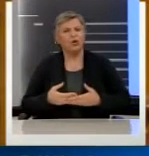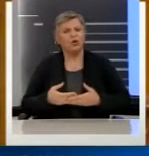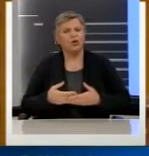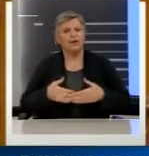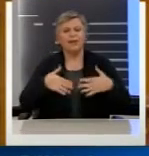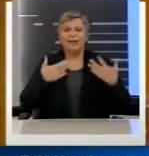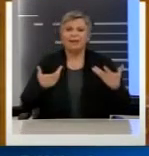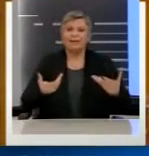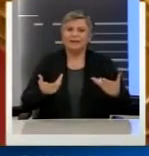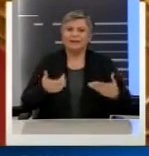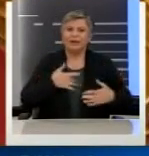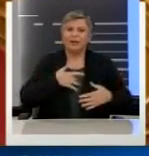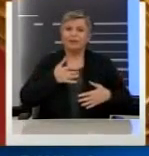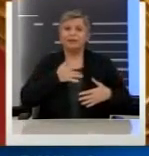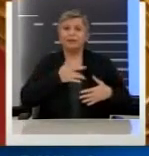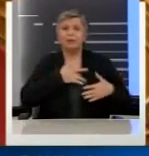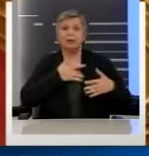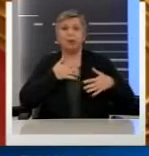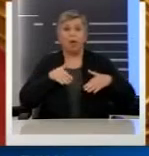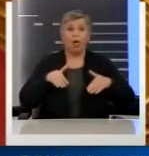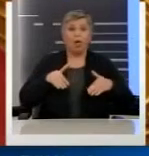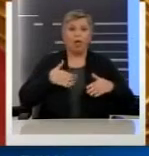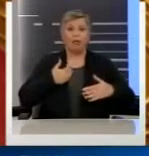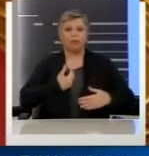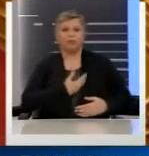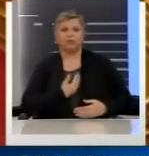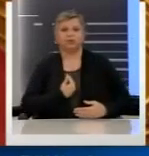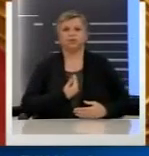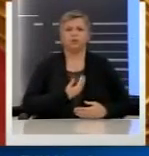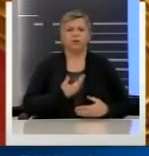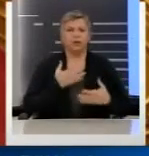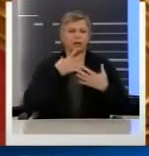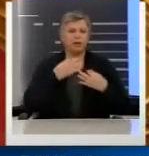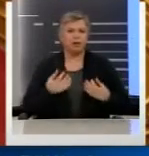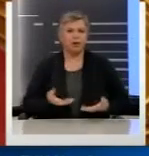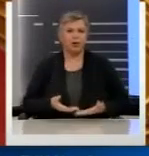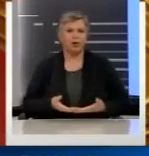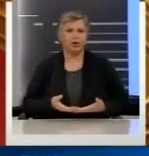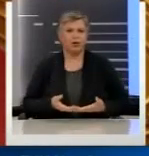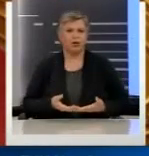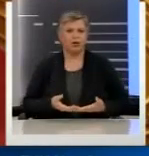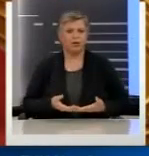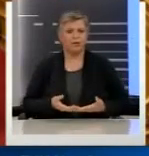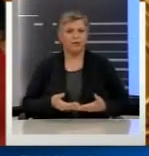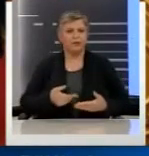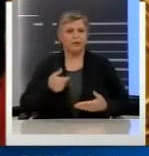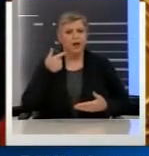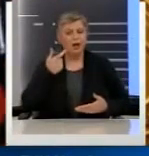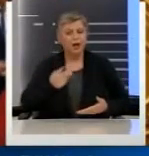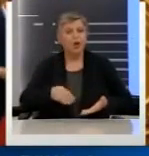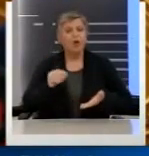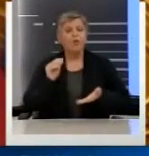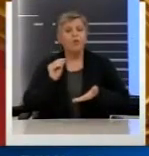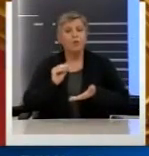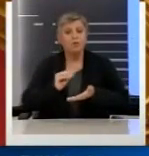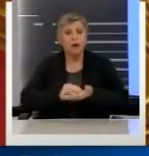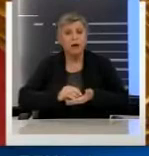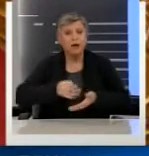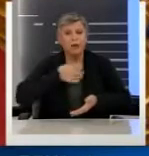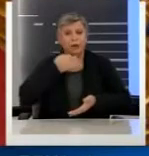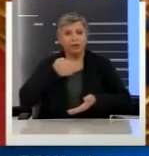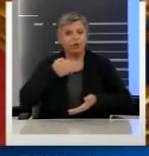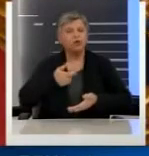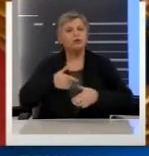ψυχολογικό πλέγμα στη συζήτησή μας με τις σεβαστές, θα το πω 100 φορές αν χρειάζεται, απόψεις που υπάρχουν